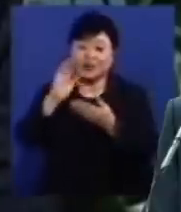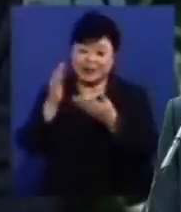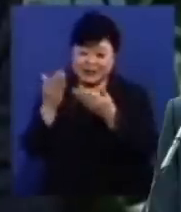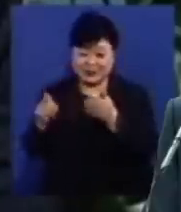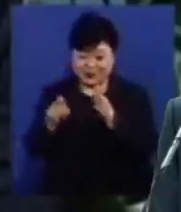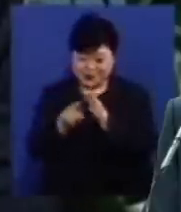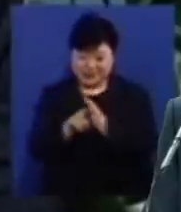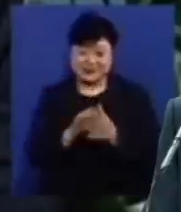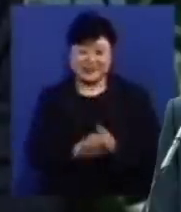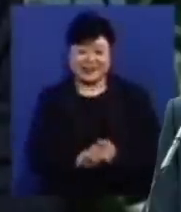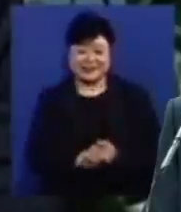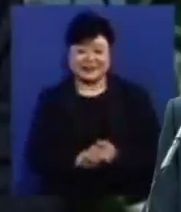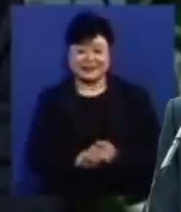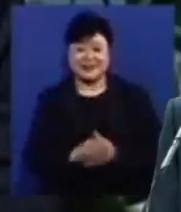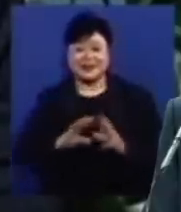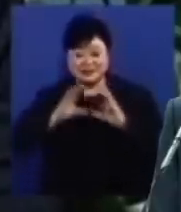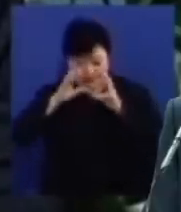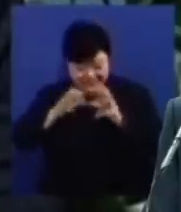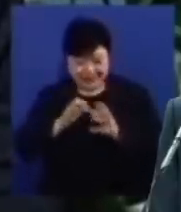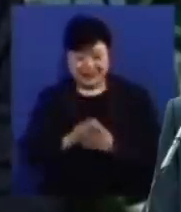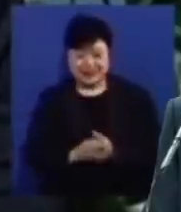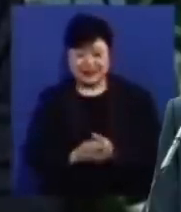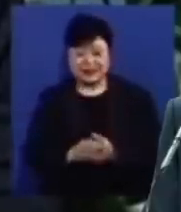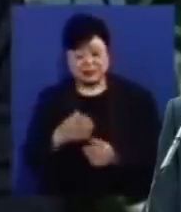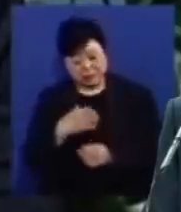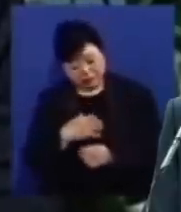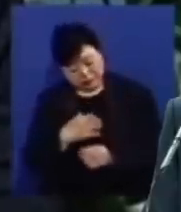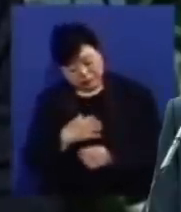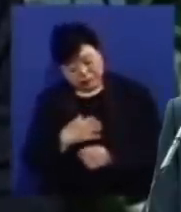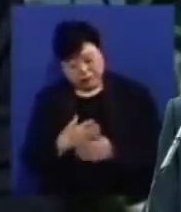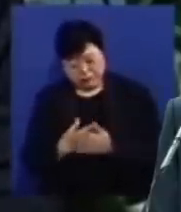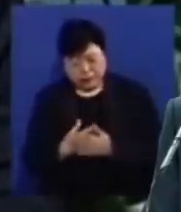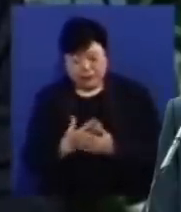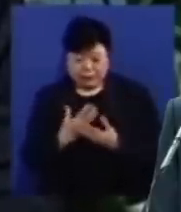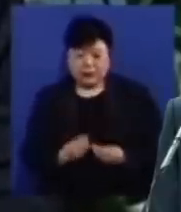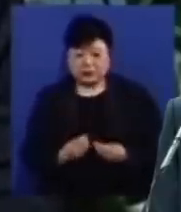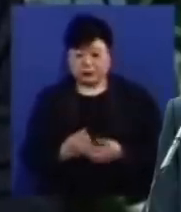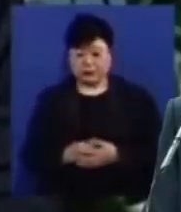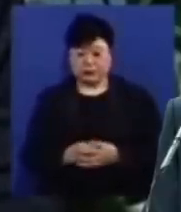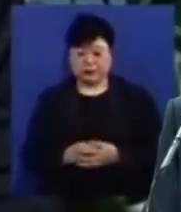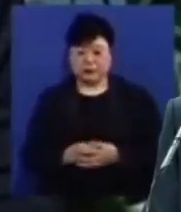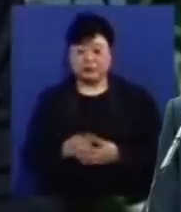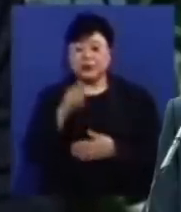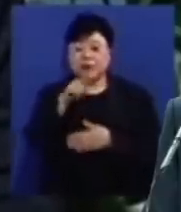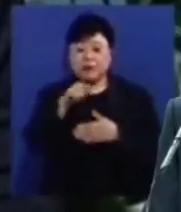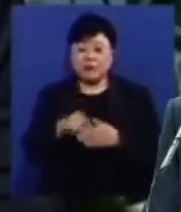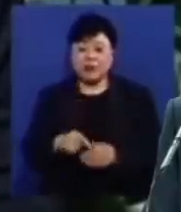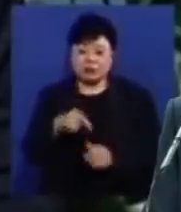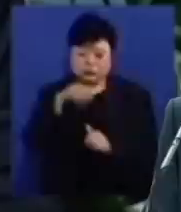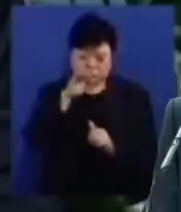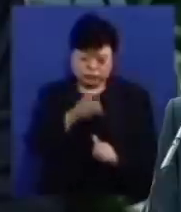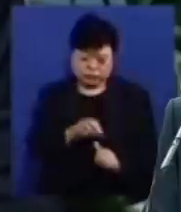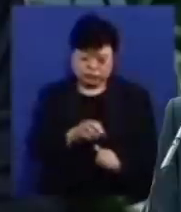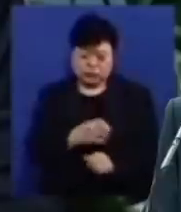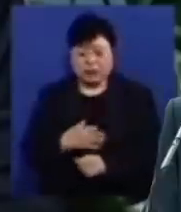것입니다. 이 세상에 염려, 근심, 불안, 초조, 절망으로 마음이